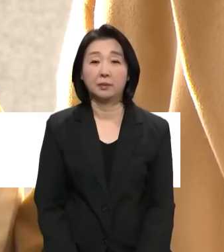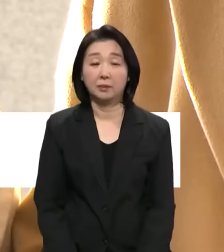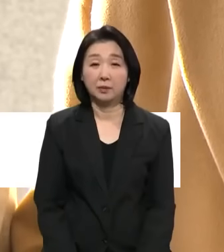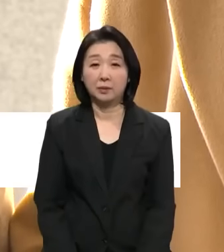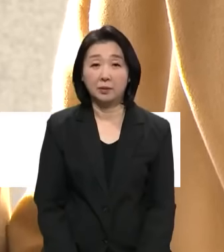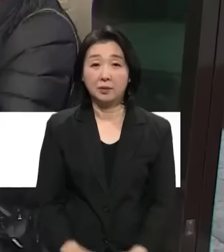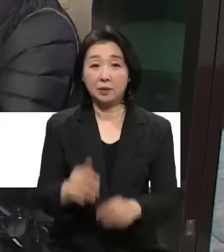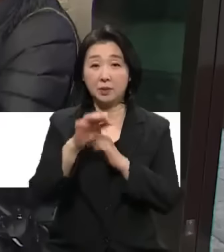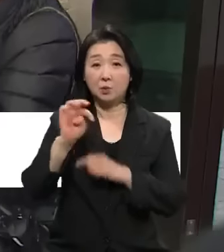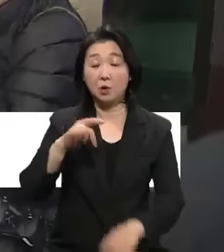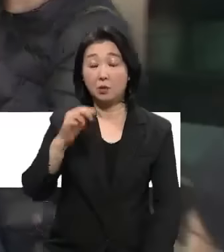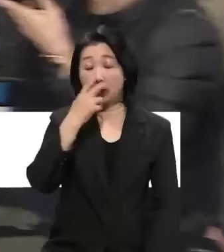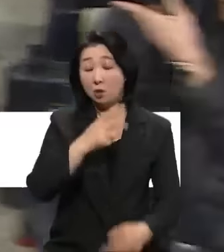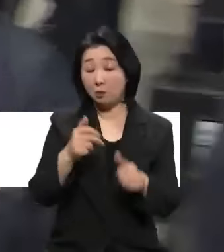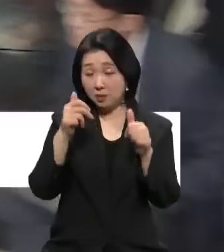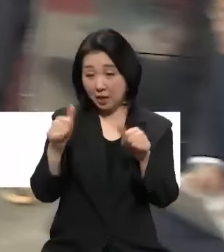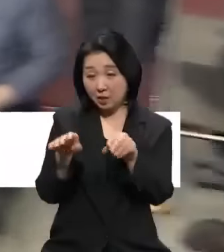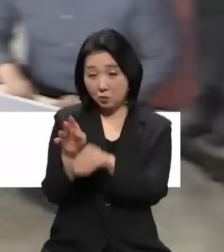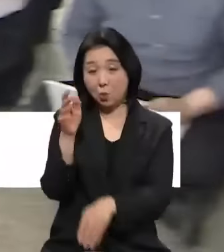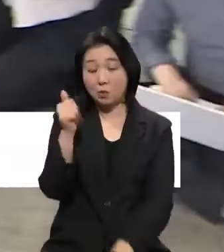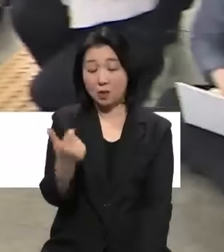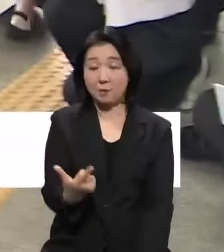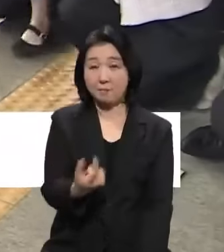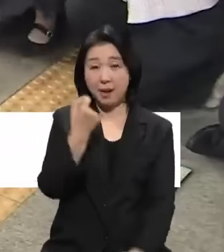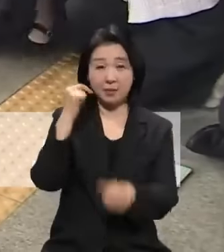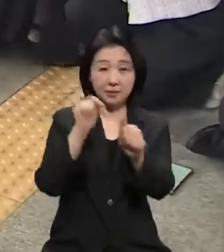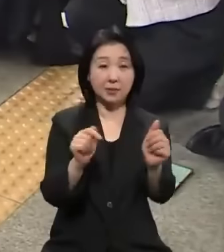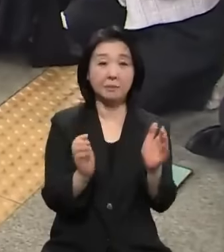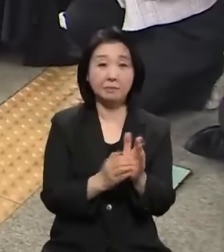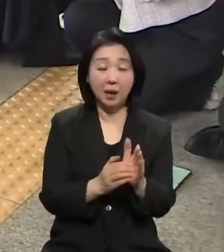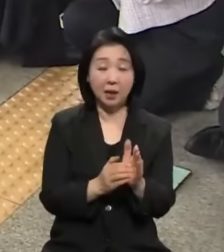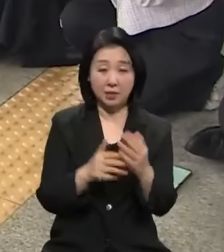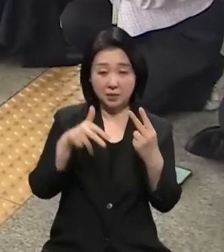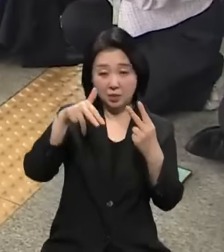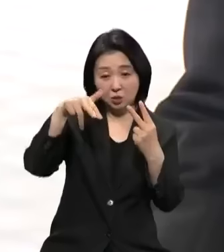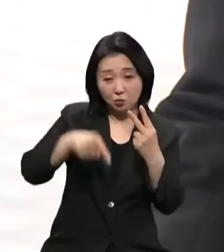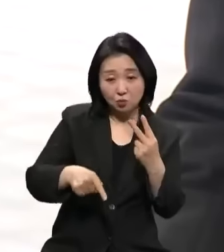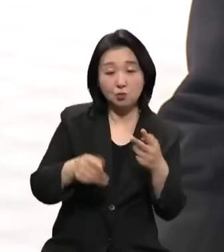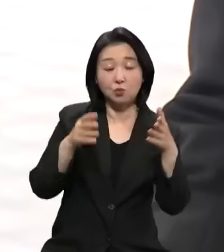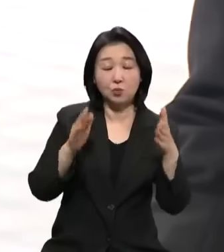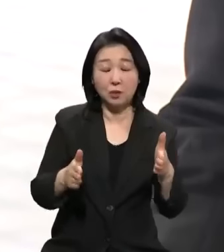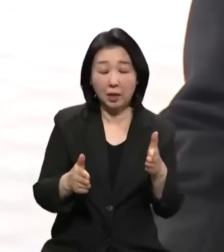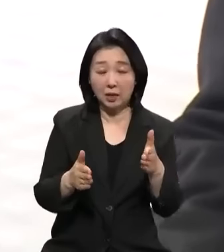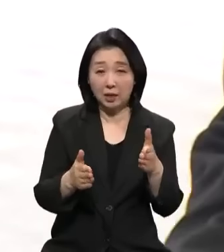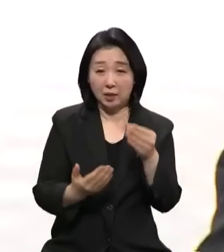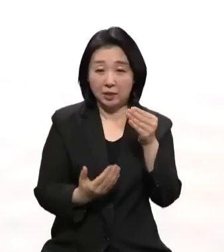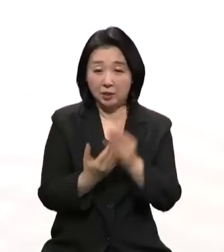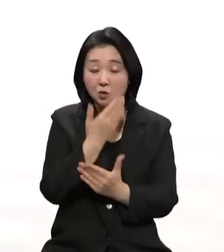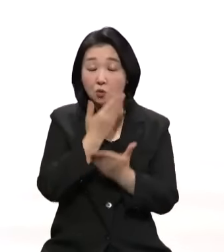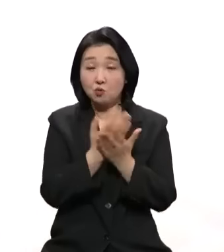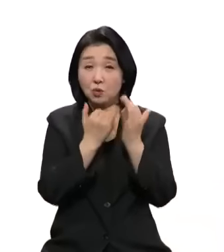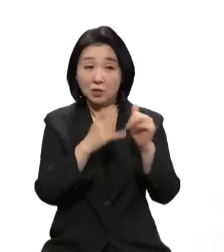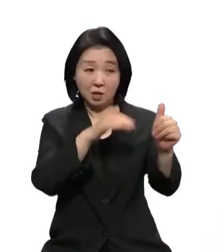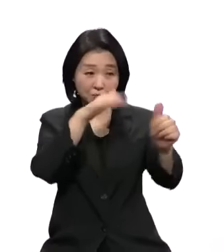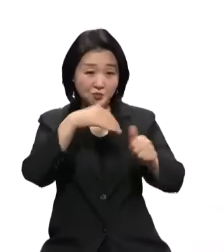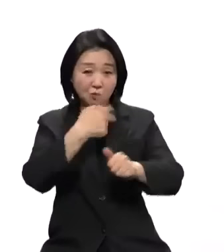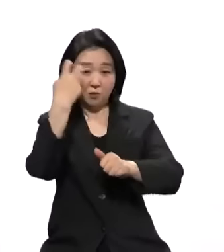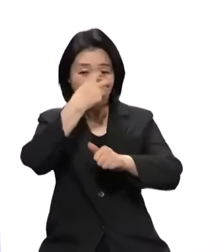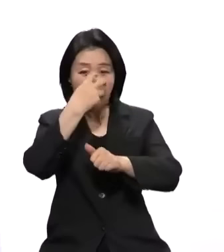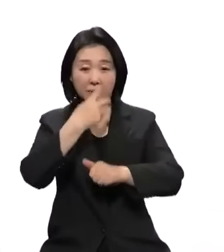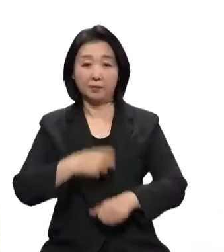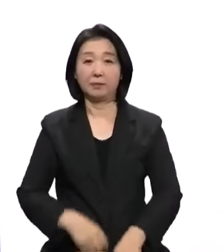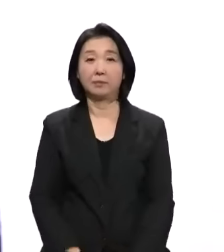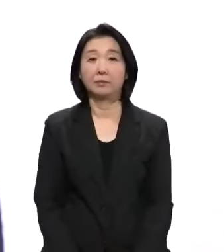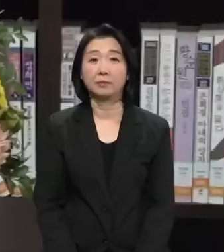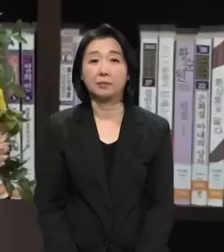이원석 검찰총장이 신속한 수사를 지시하면서 이주 남지 탄살 사건 핵심 관계자들에 대한 조사가 대부분 이루어지는